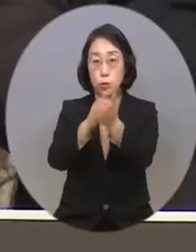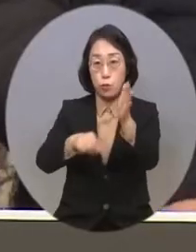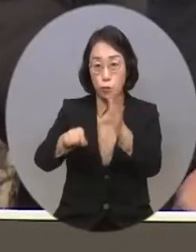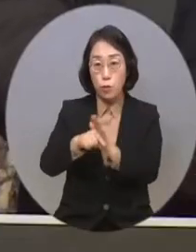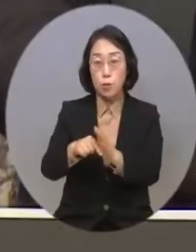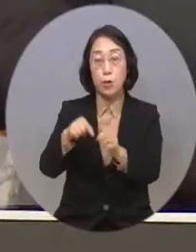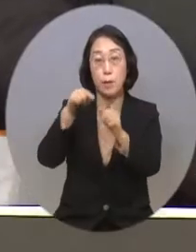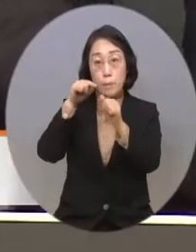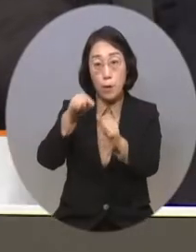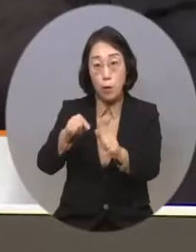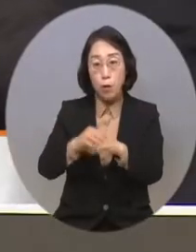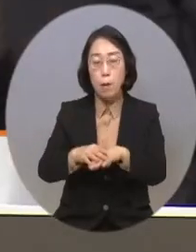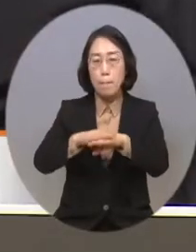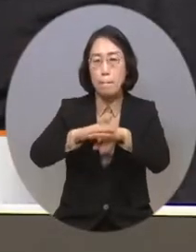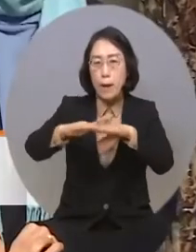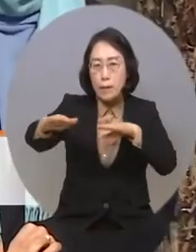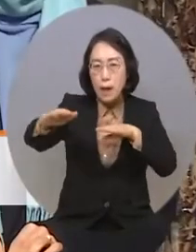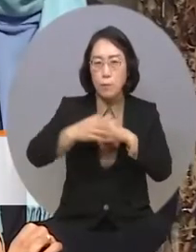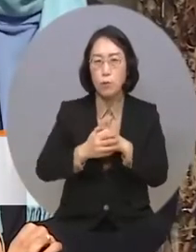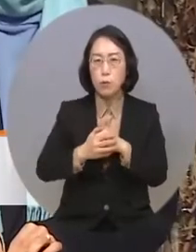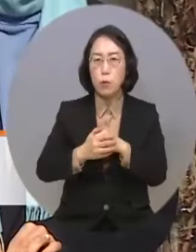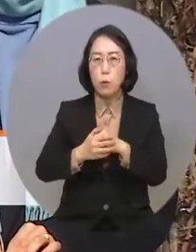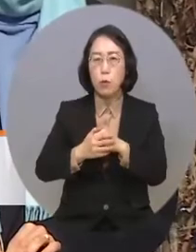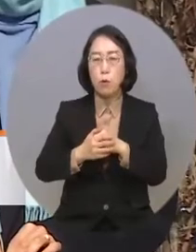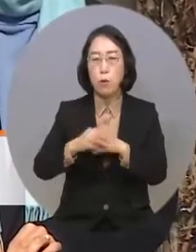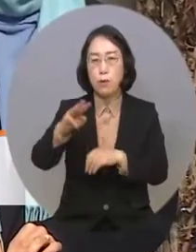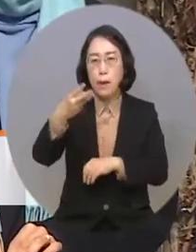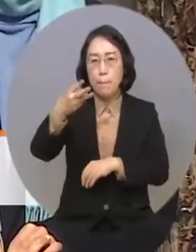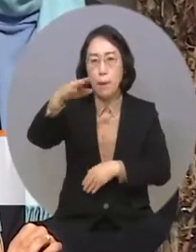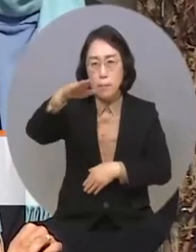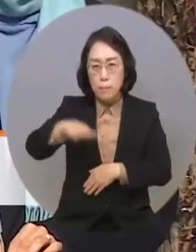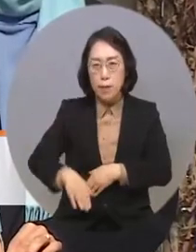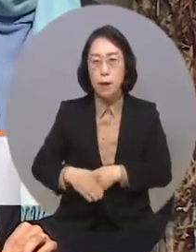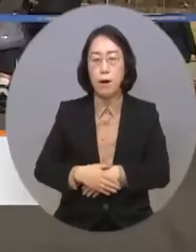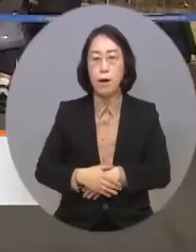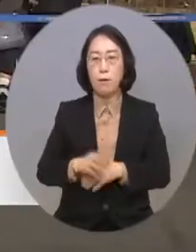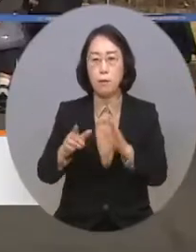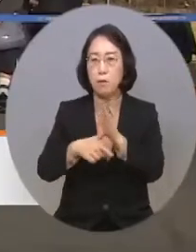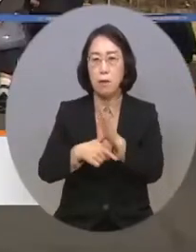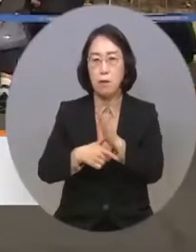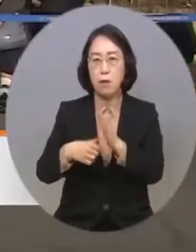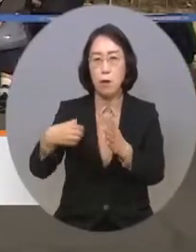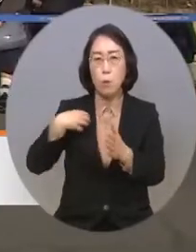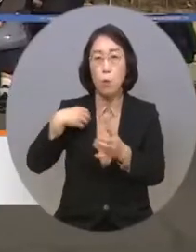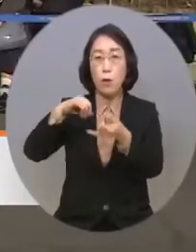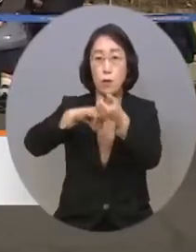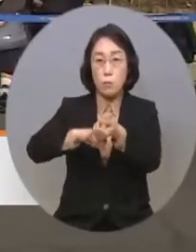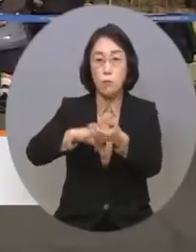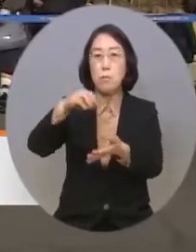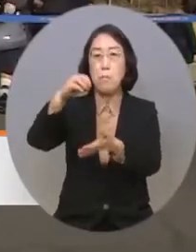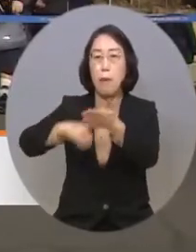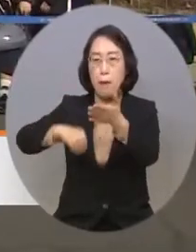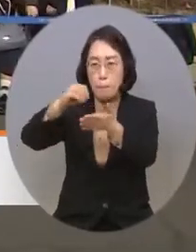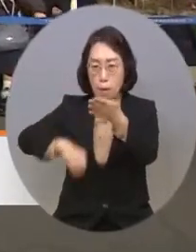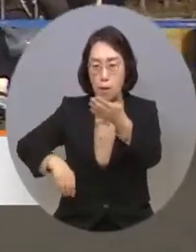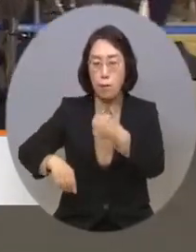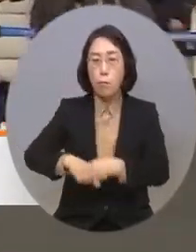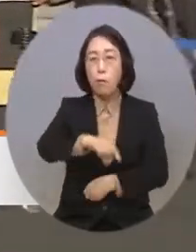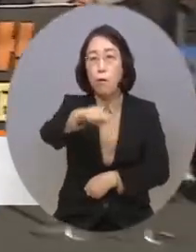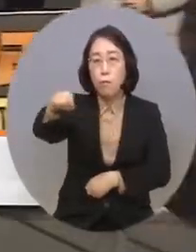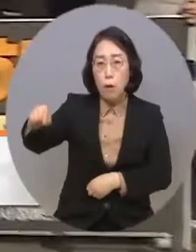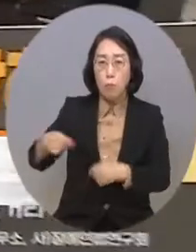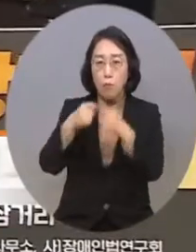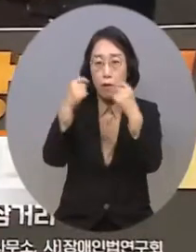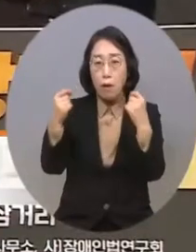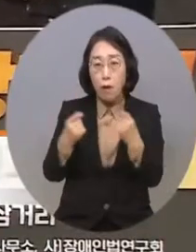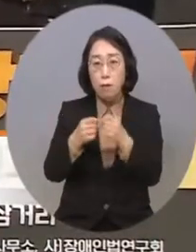시행령이 바닥면적 300제곱미터 미만인 경우 편의시설 설치 의무 대상에서 제외하고 있어 대부분의 민간